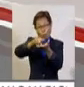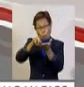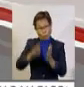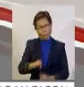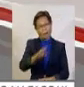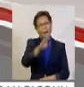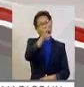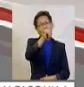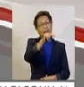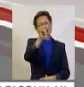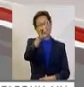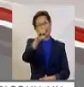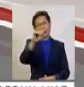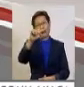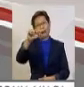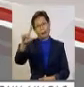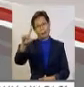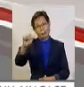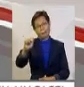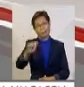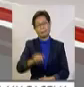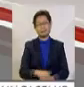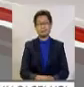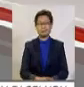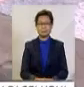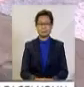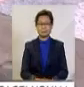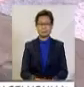wartawan Vimala Kasturi Verasami.